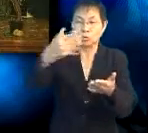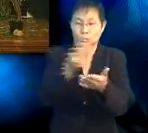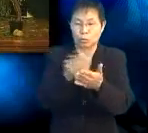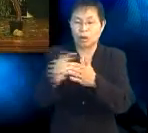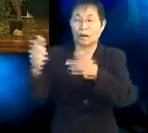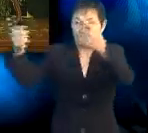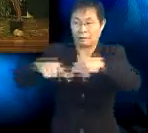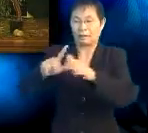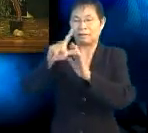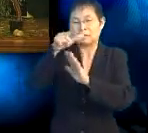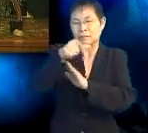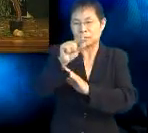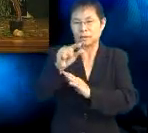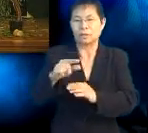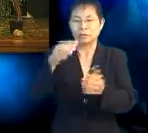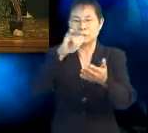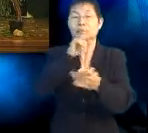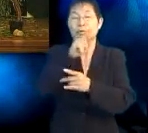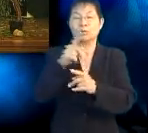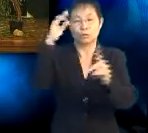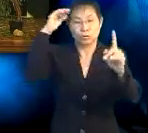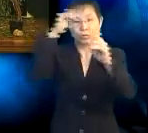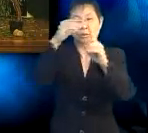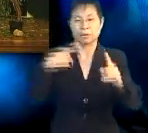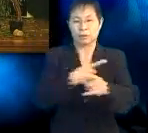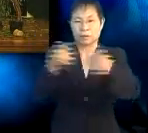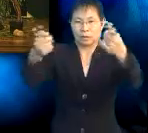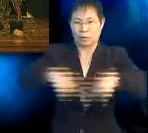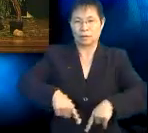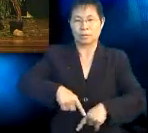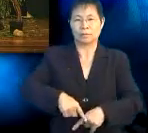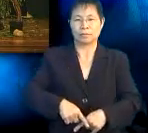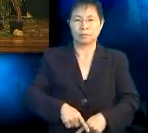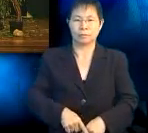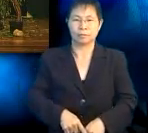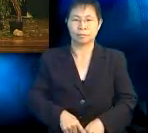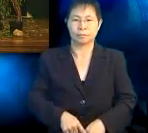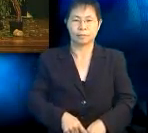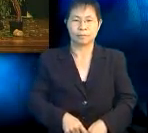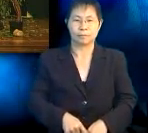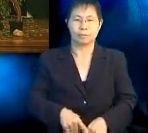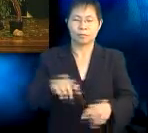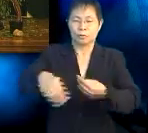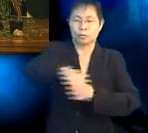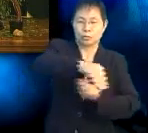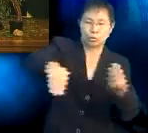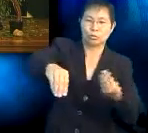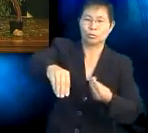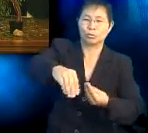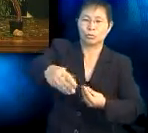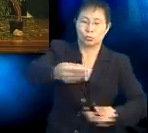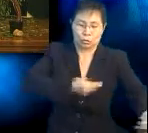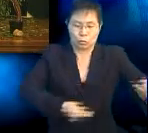Ya. Memang itulah tujuannya kita datang kemari. Menurut jadual itu, pertukaran di antara anak